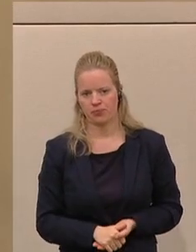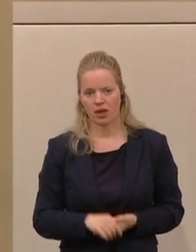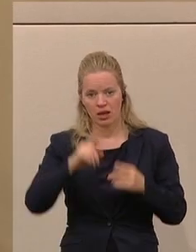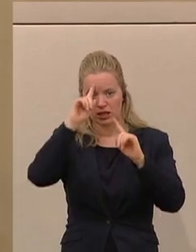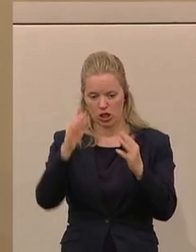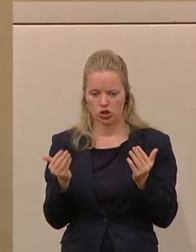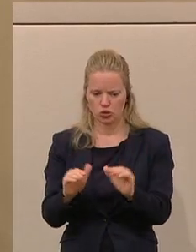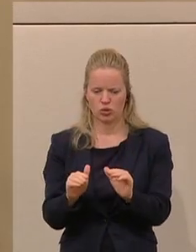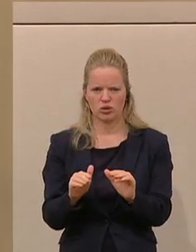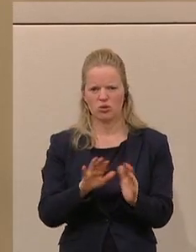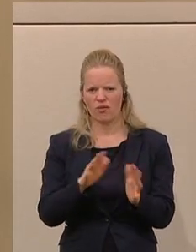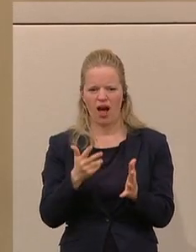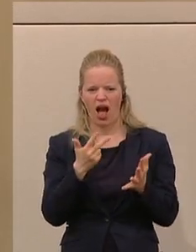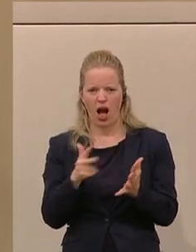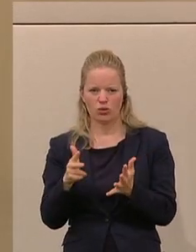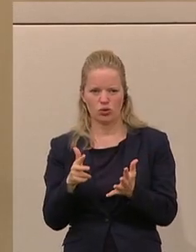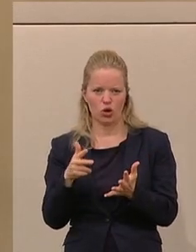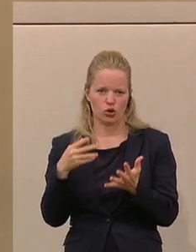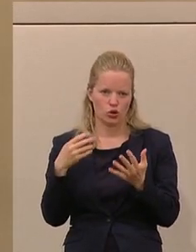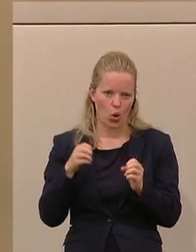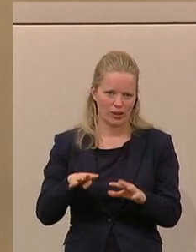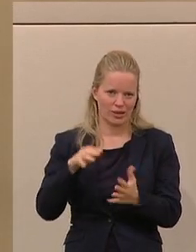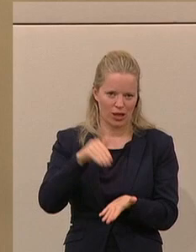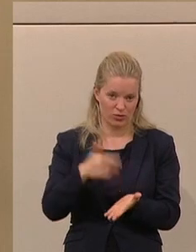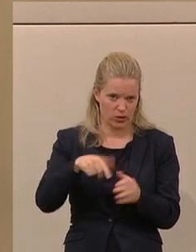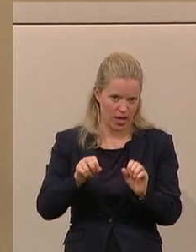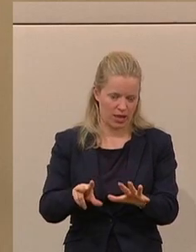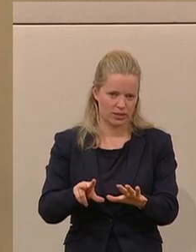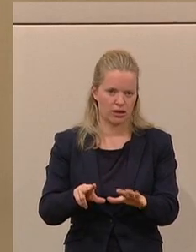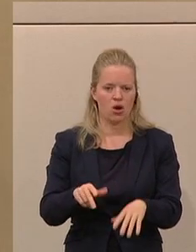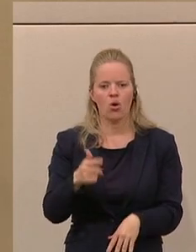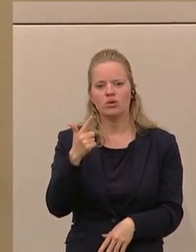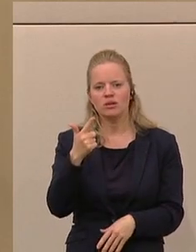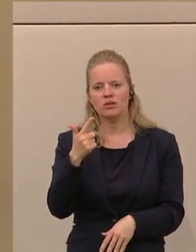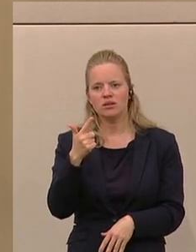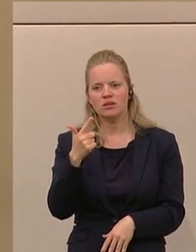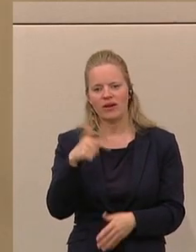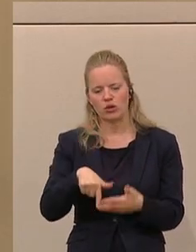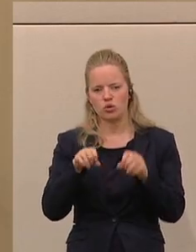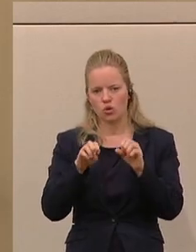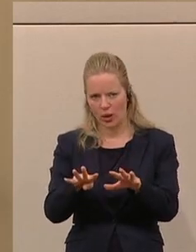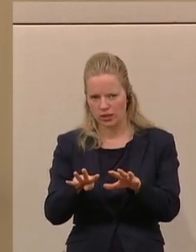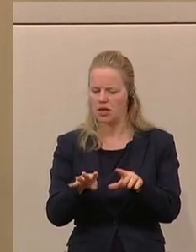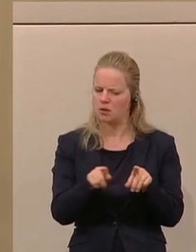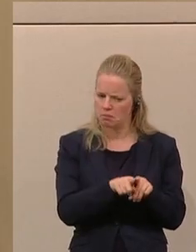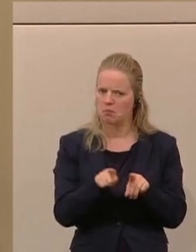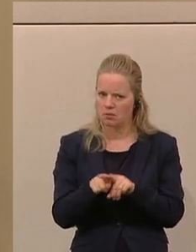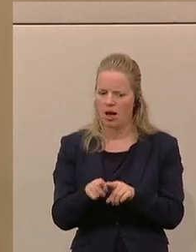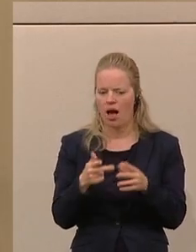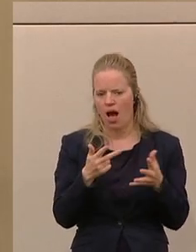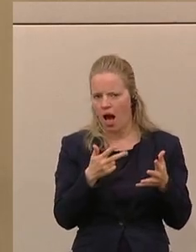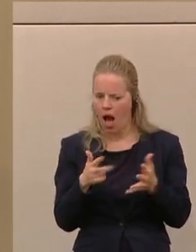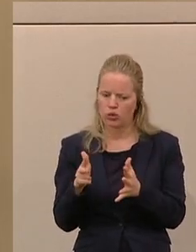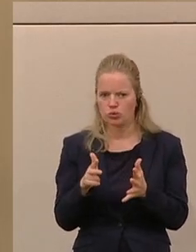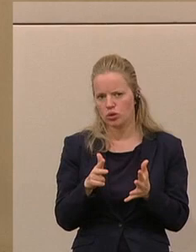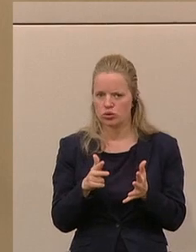ungefähr 819.000 Euro 2018 vorgesehen und 2019 ebenfalls 819. Da